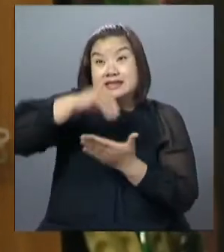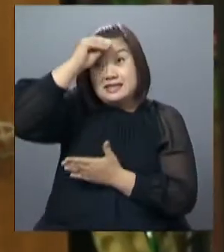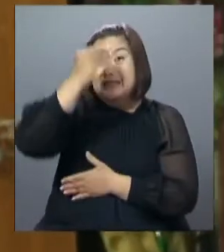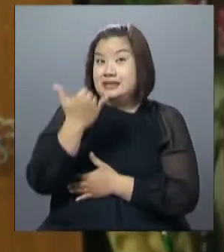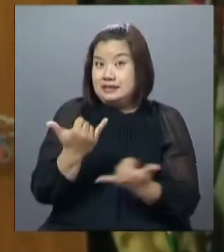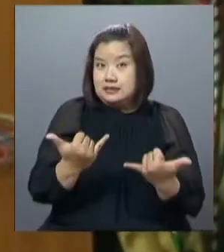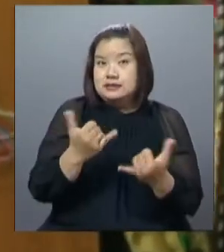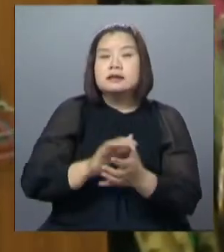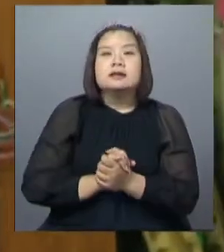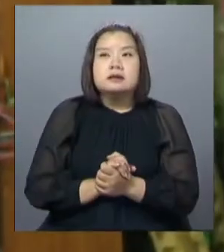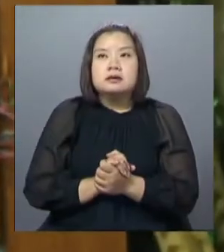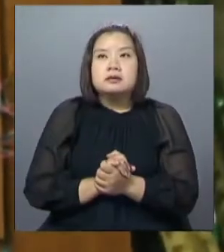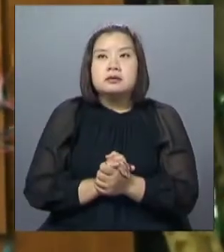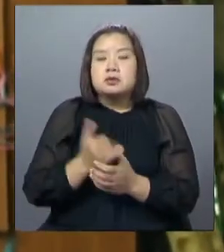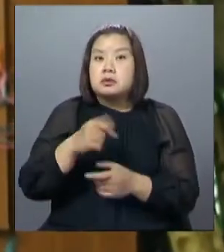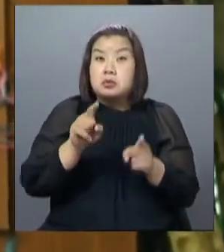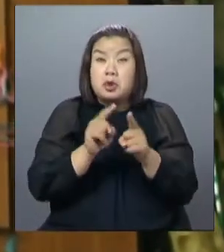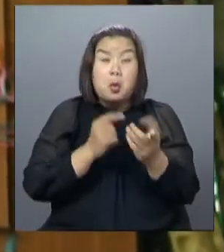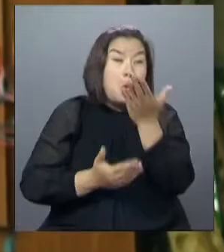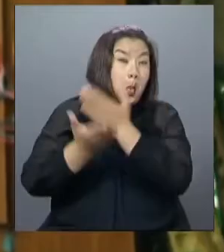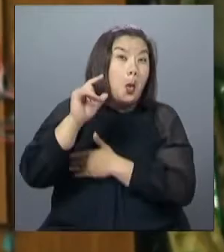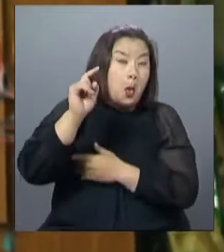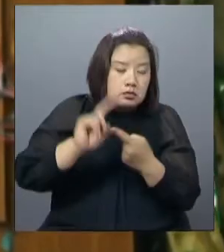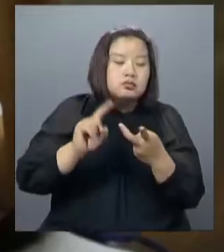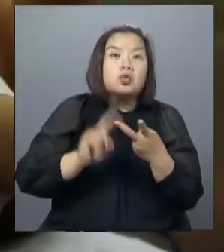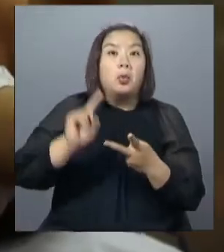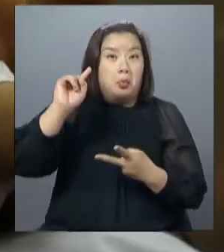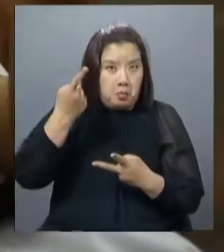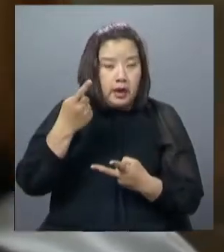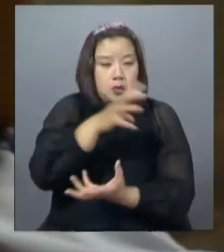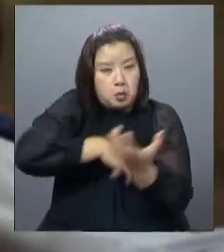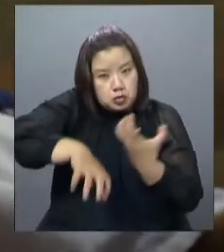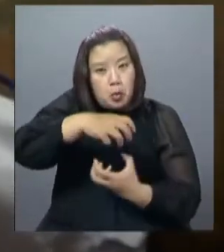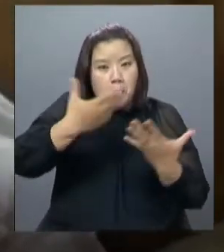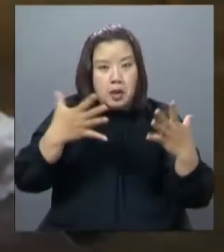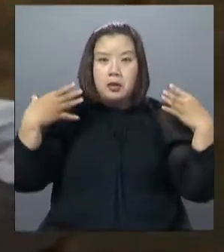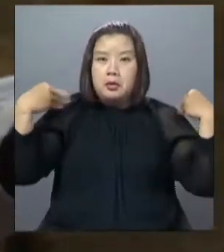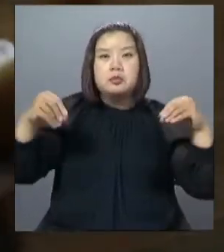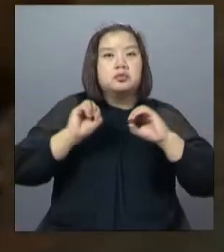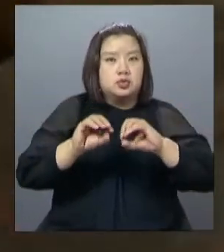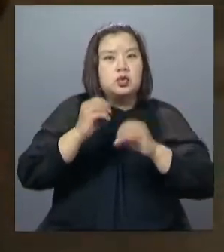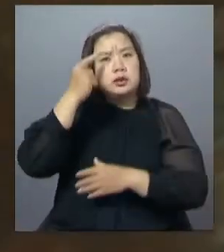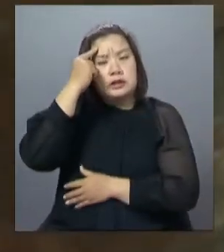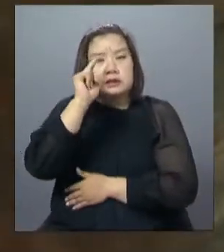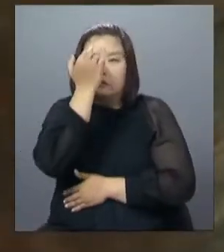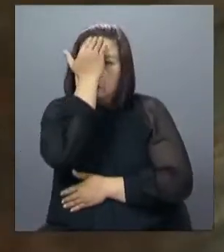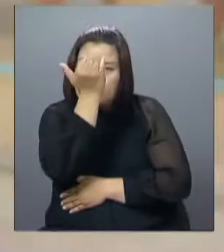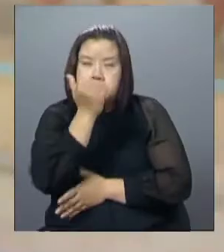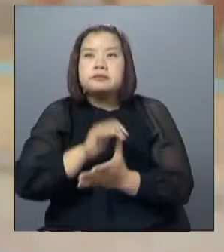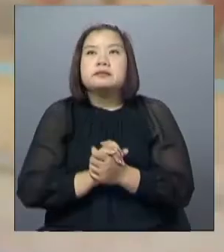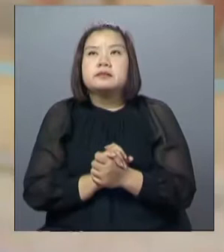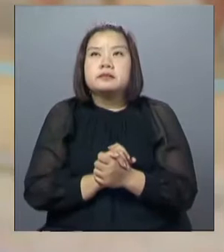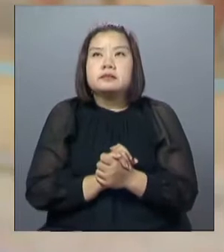ำทั้งท่าโบราณและท่าที่คิดขึ้นมาใหม่โดยครูผู้สอนโดยการพลิกแปลงท่ารำแล้วก็เรีย